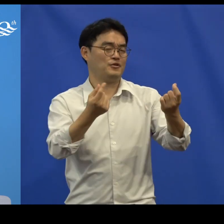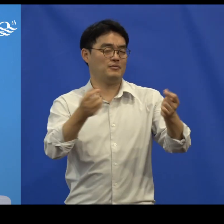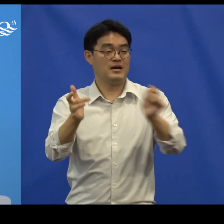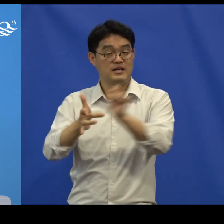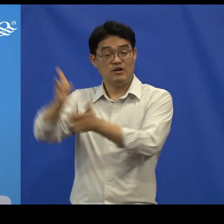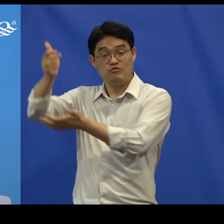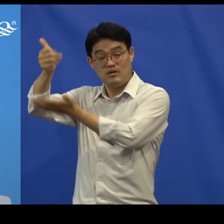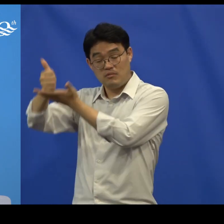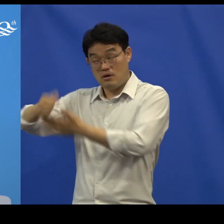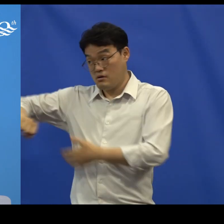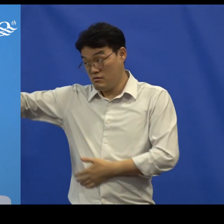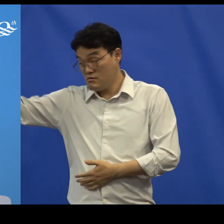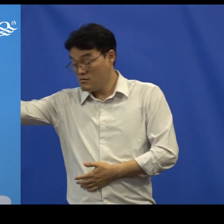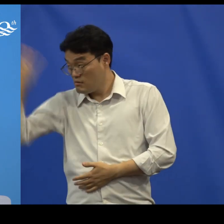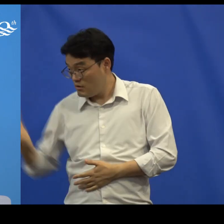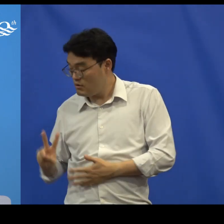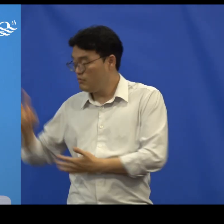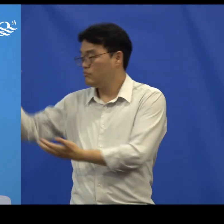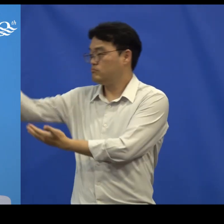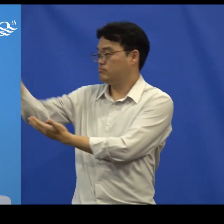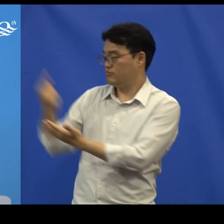이상의 재림에 대해서 언급하고 있어요.